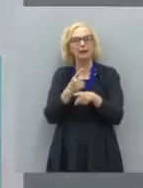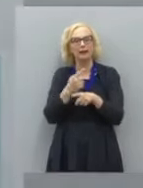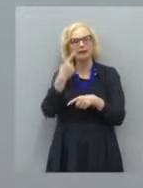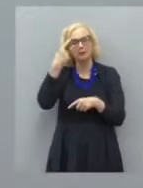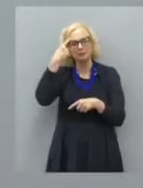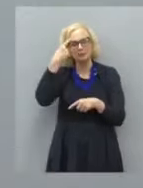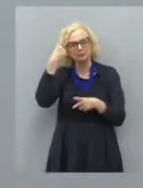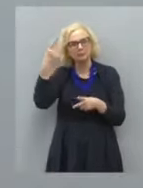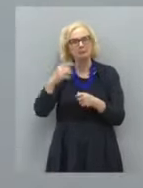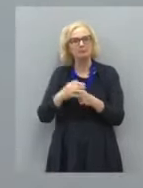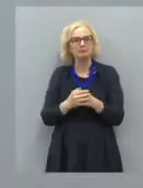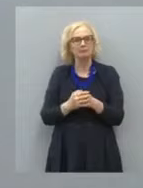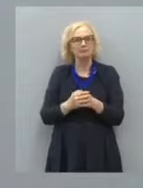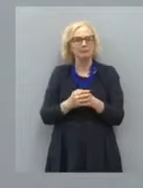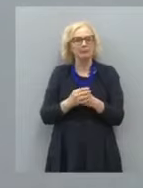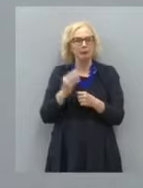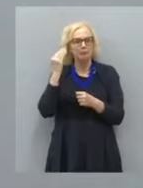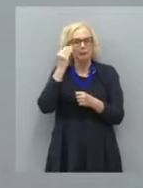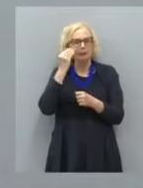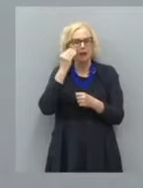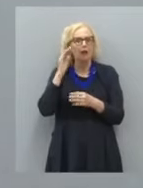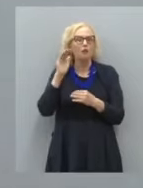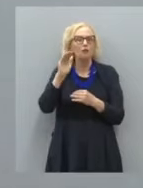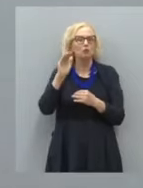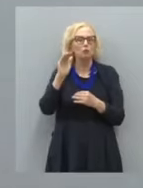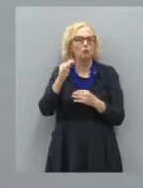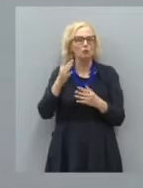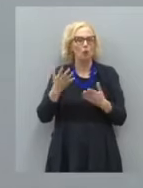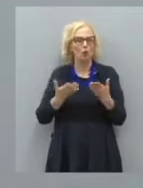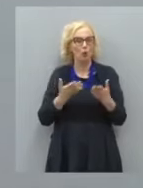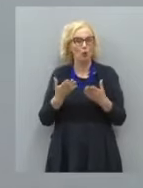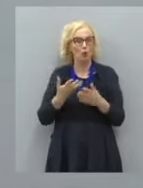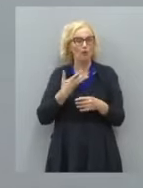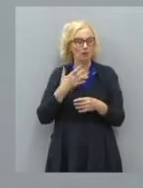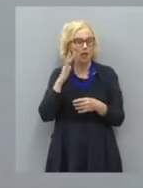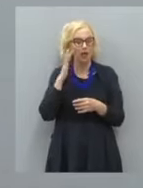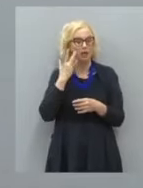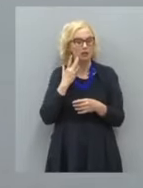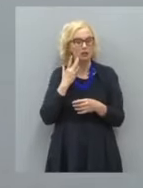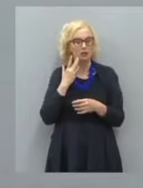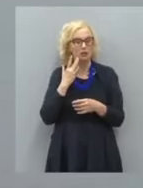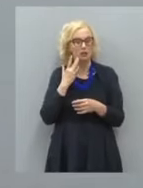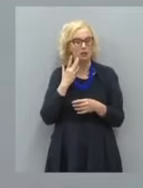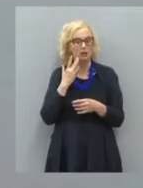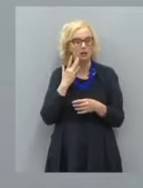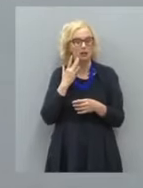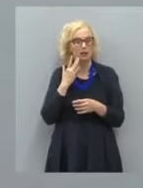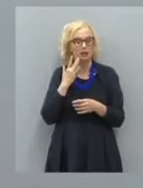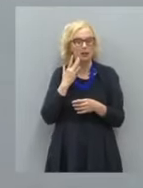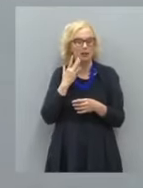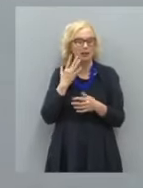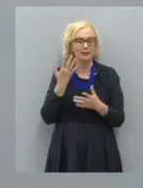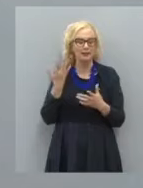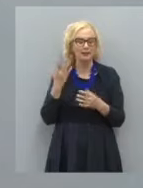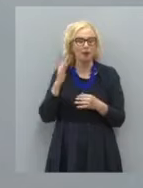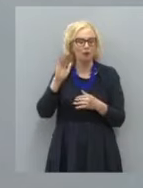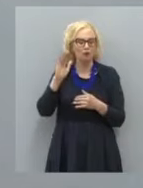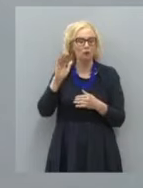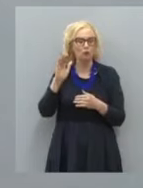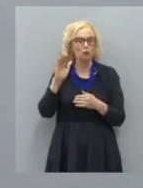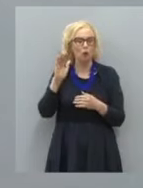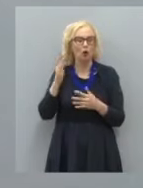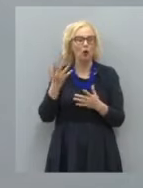considerazione circa la prospettiva futura i rischi che questa possa costituire in futuro